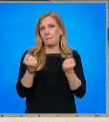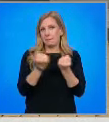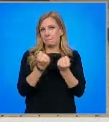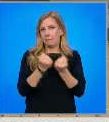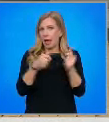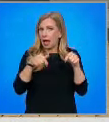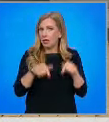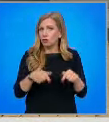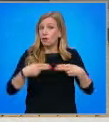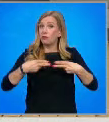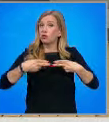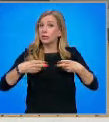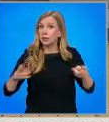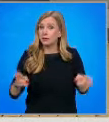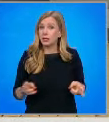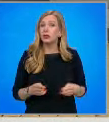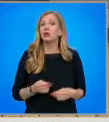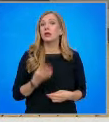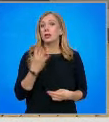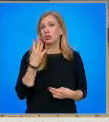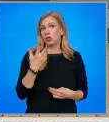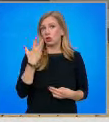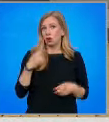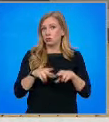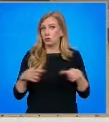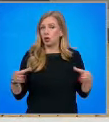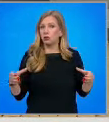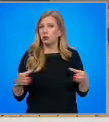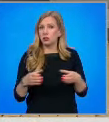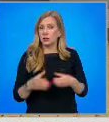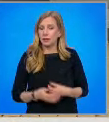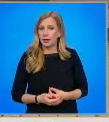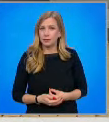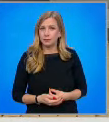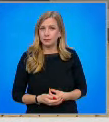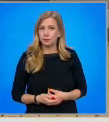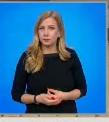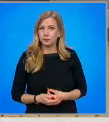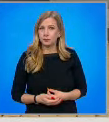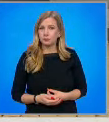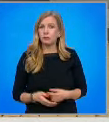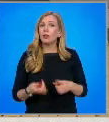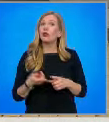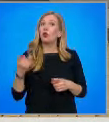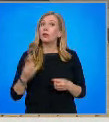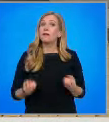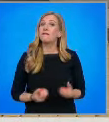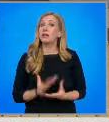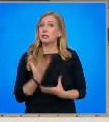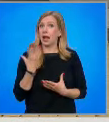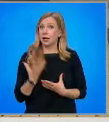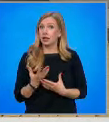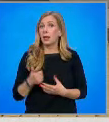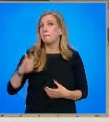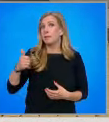в тържественото откриване на пленарното заседание на 48-то Народно събрание. От Възраждане и